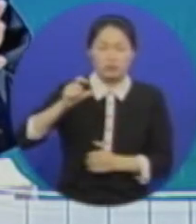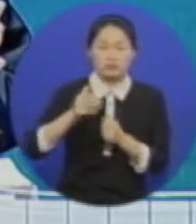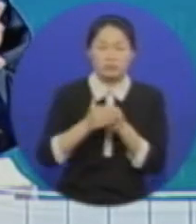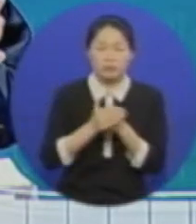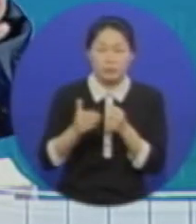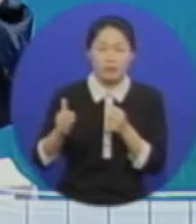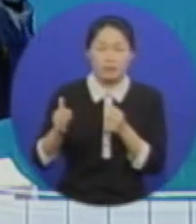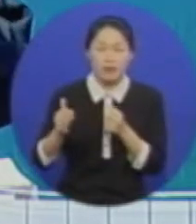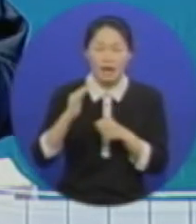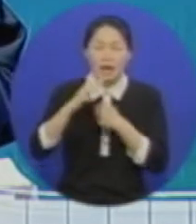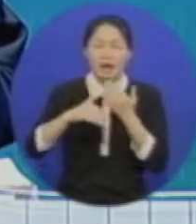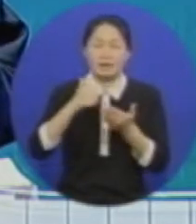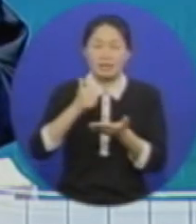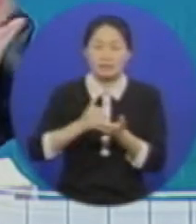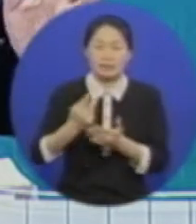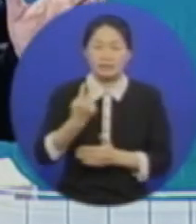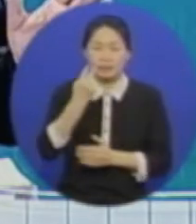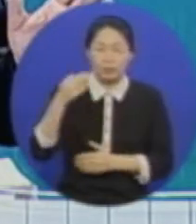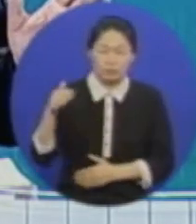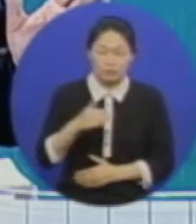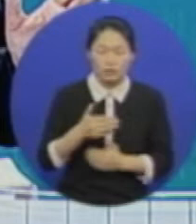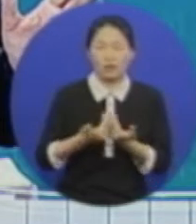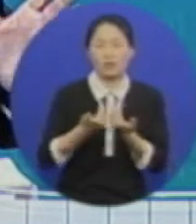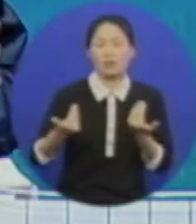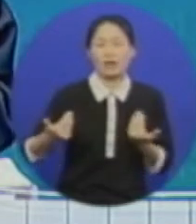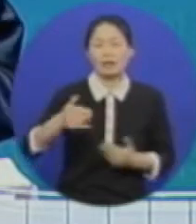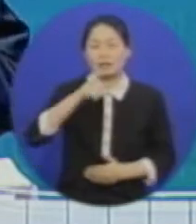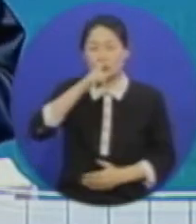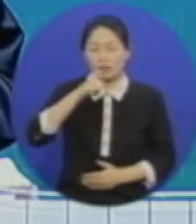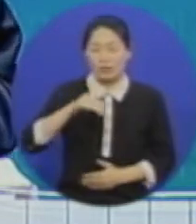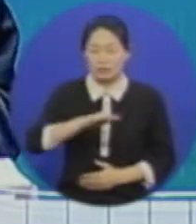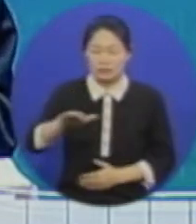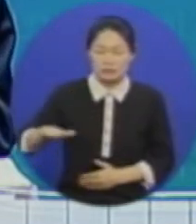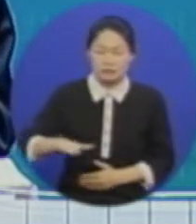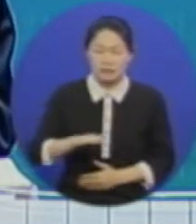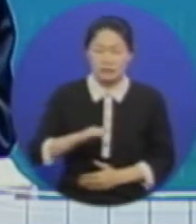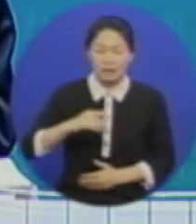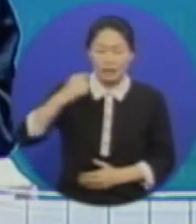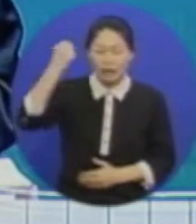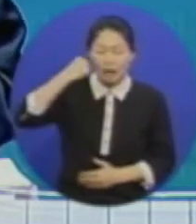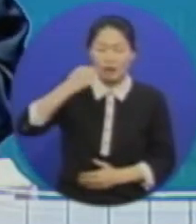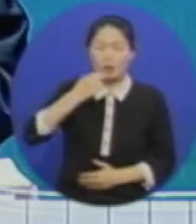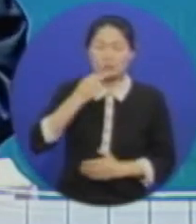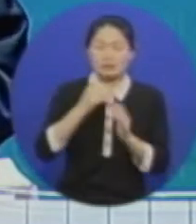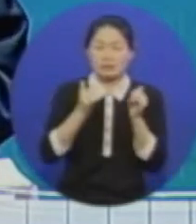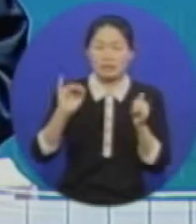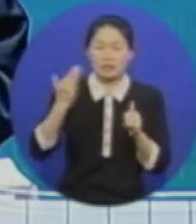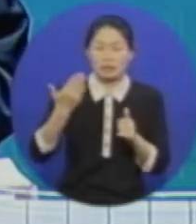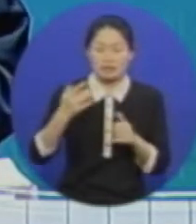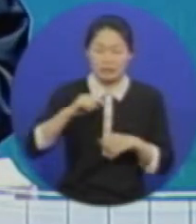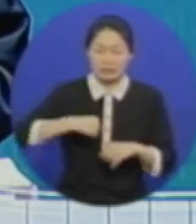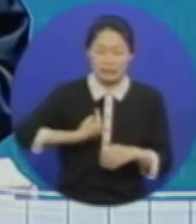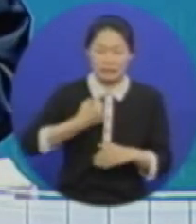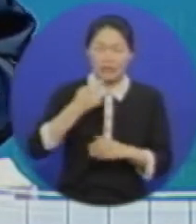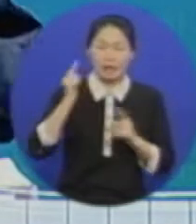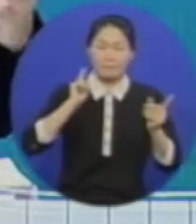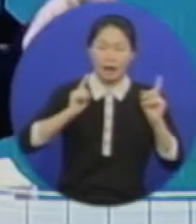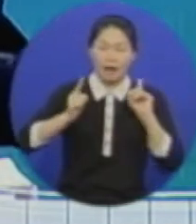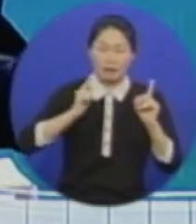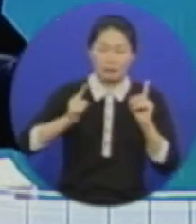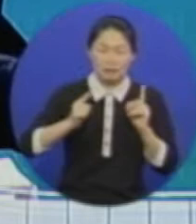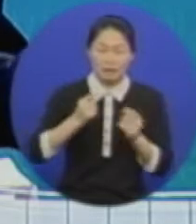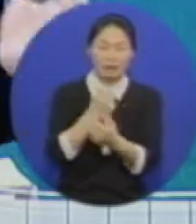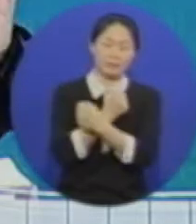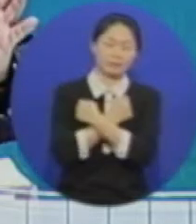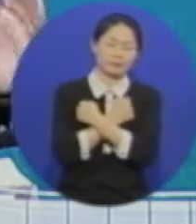말미암아 하나님의 생명에서 떠나 있도다 그들이 감각 없는 자가 되어 자신을 방탕 에 방임 하여 모든